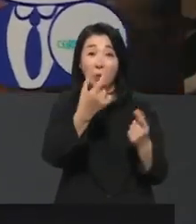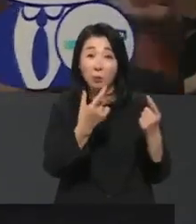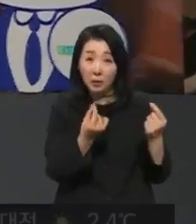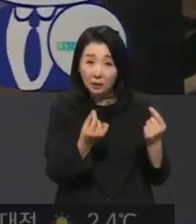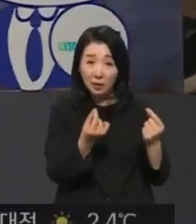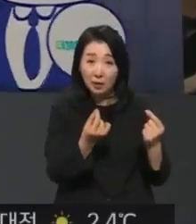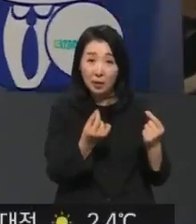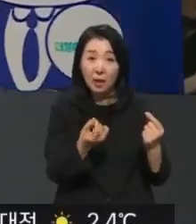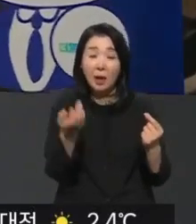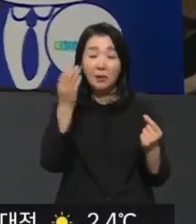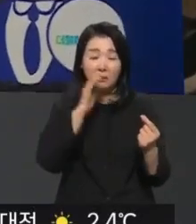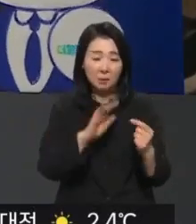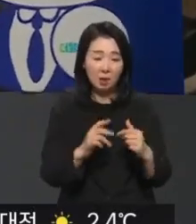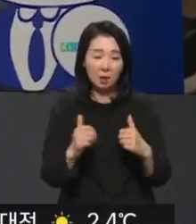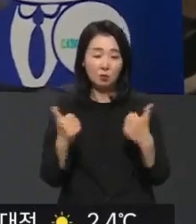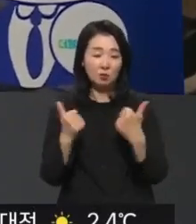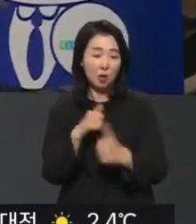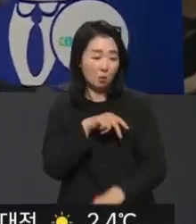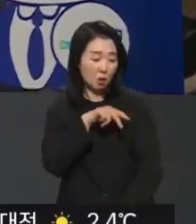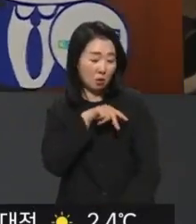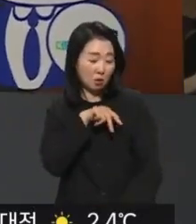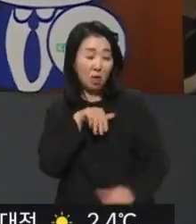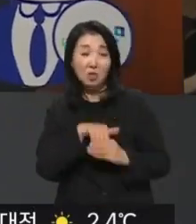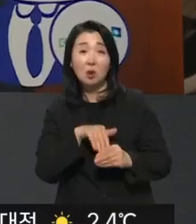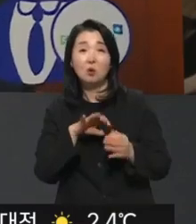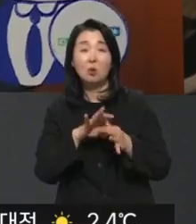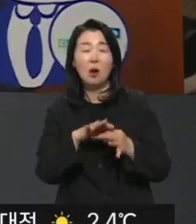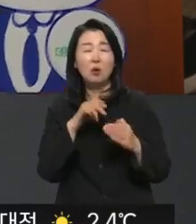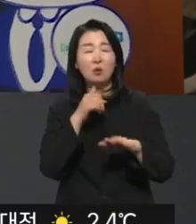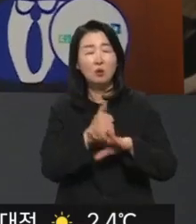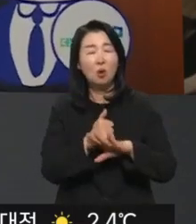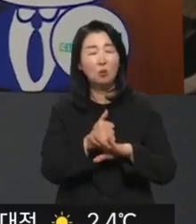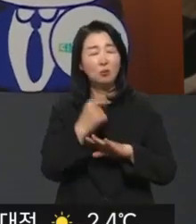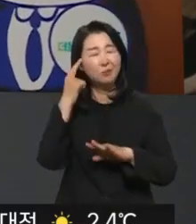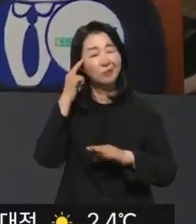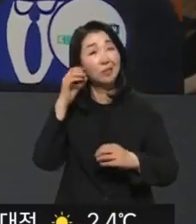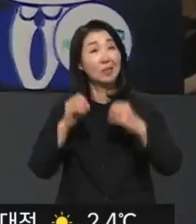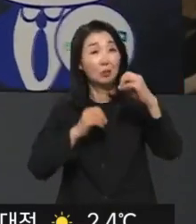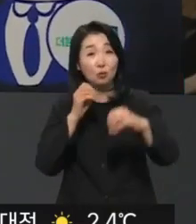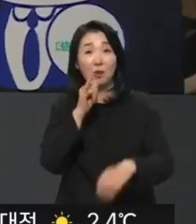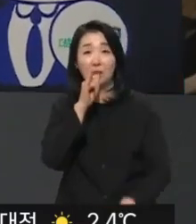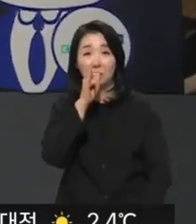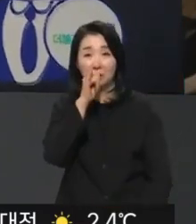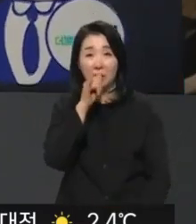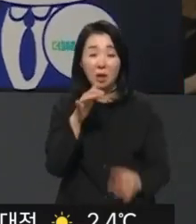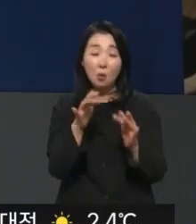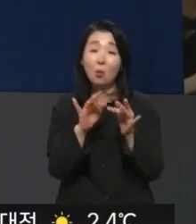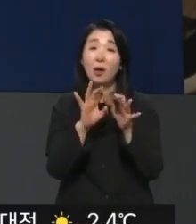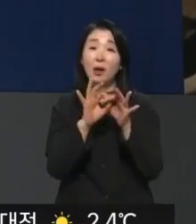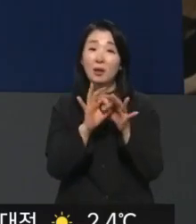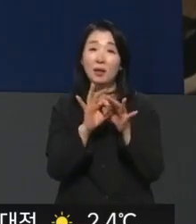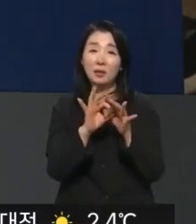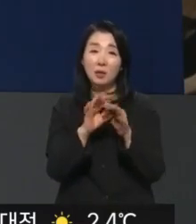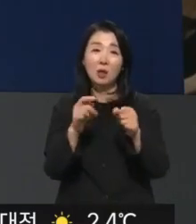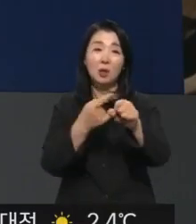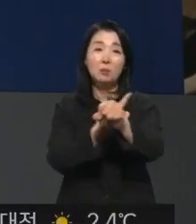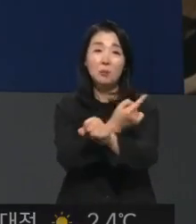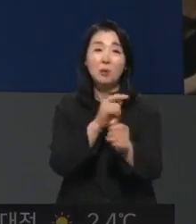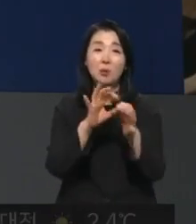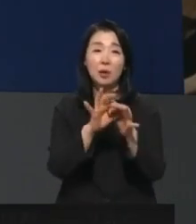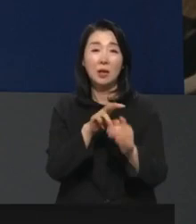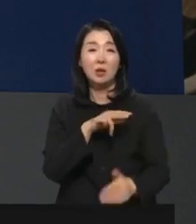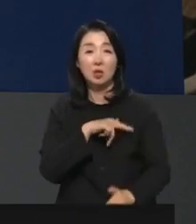하지만요. 총선을 앞두고서는 동상이몽을 하고 있다는 이야기 나오고 있습니다. 온라인상에서는 비명계 현직